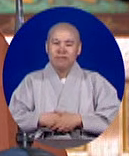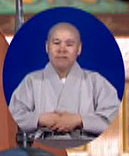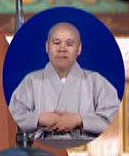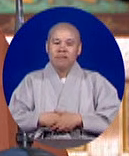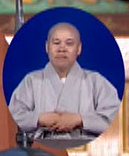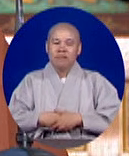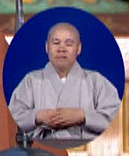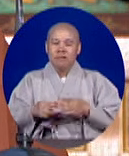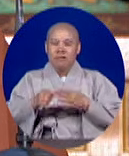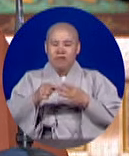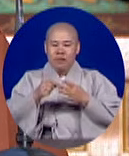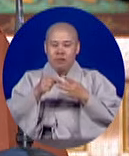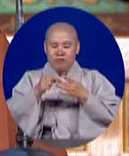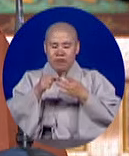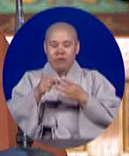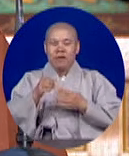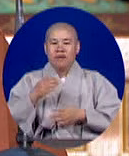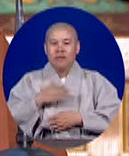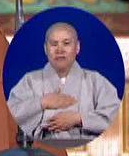이게 두 번째 나예요.